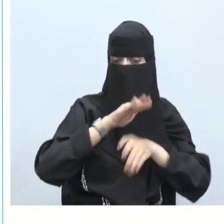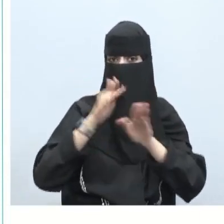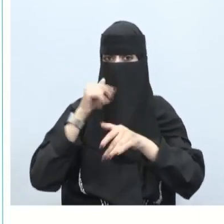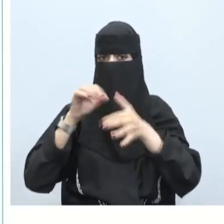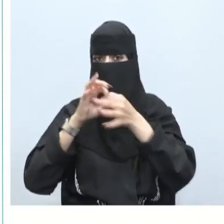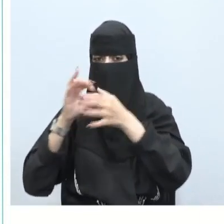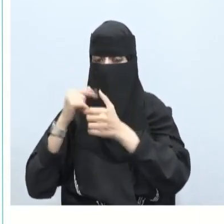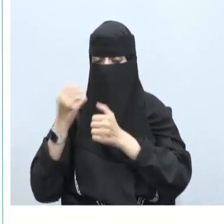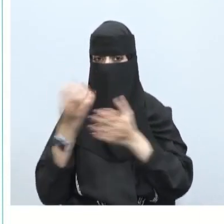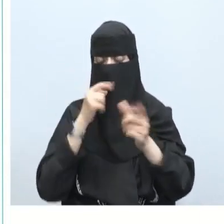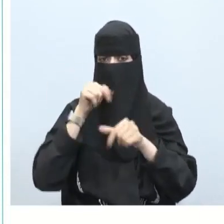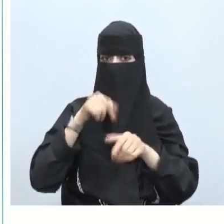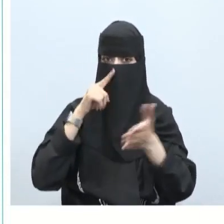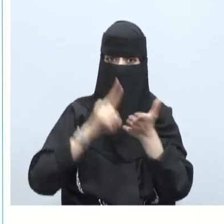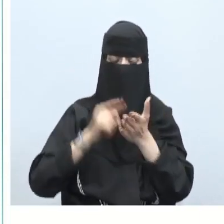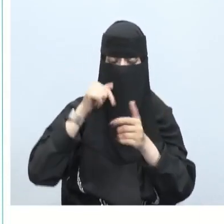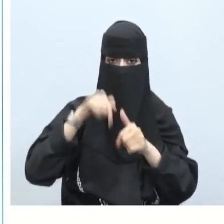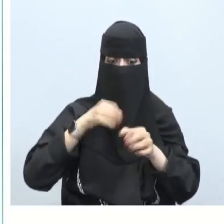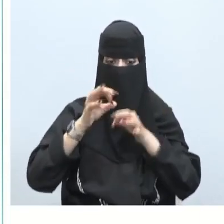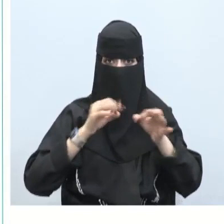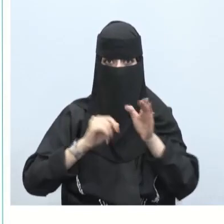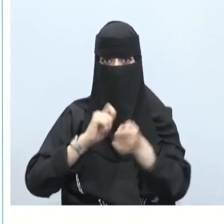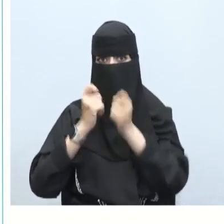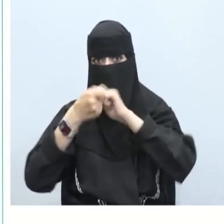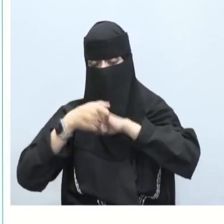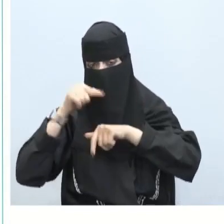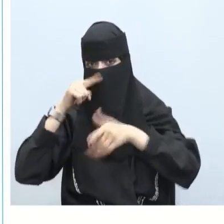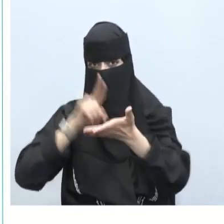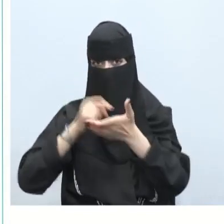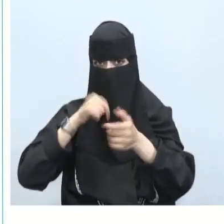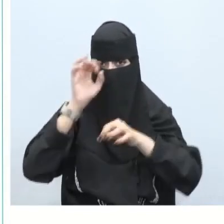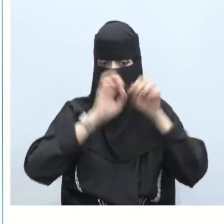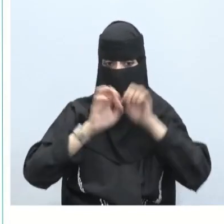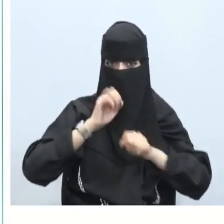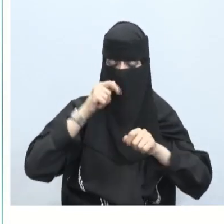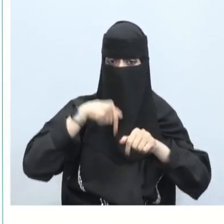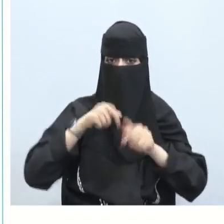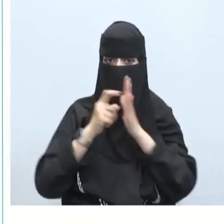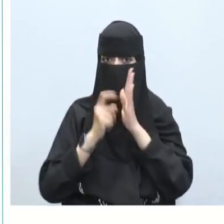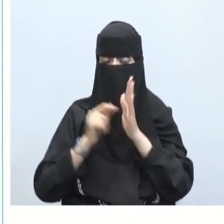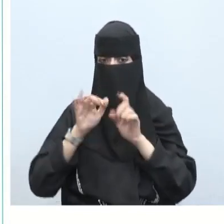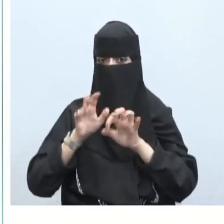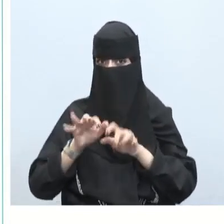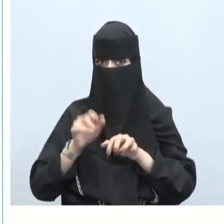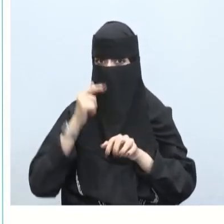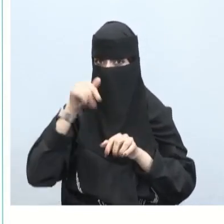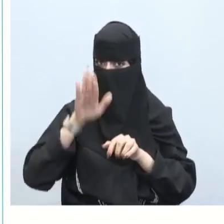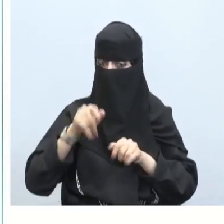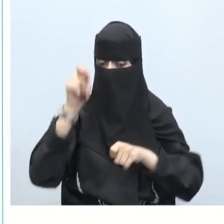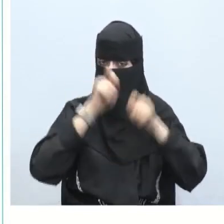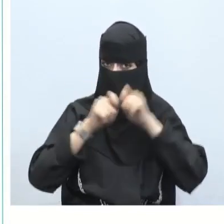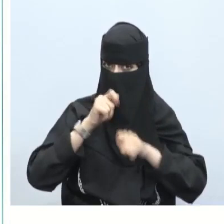سلاسل الامداد لذلك يجب ان يكون لدينا خطط طوارئ وايضا لابد ان نستخدم الانظمه التقنيه في هذه